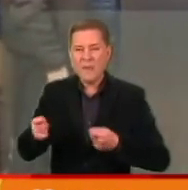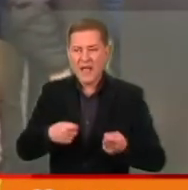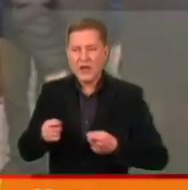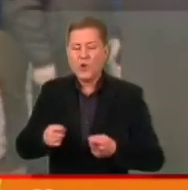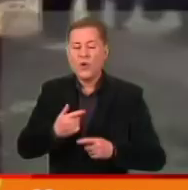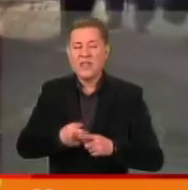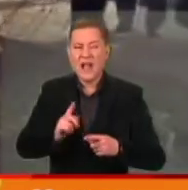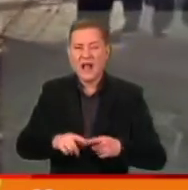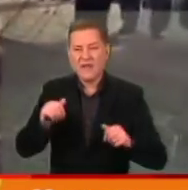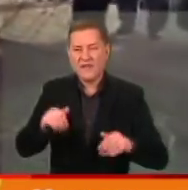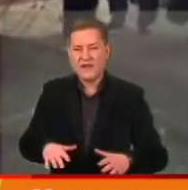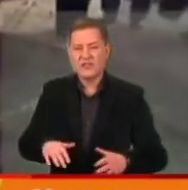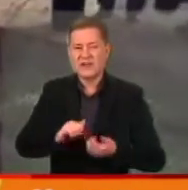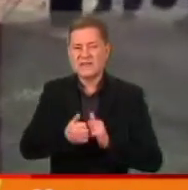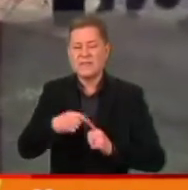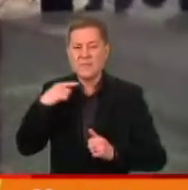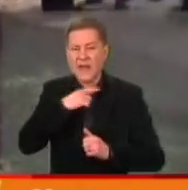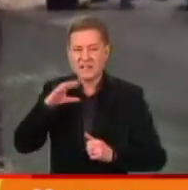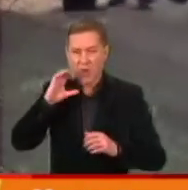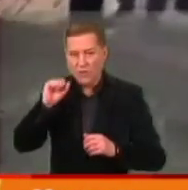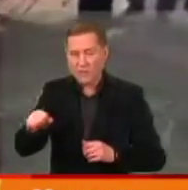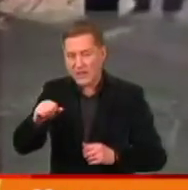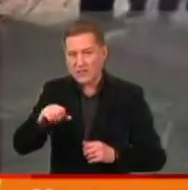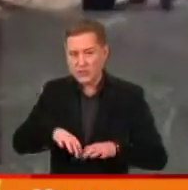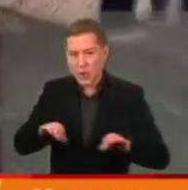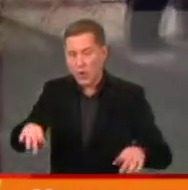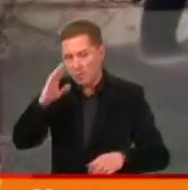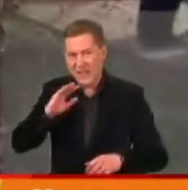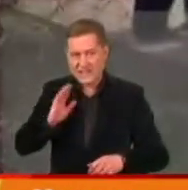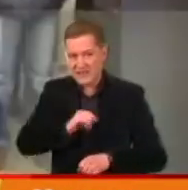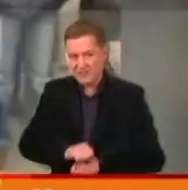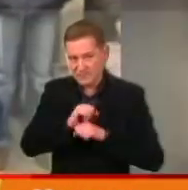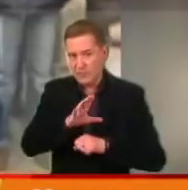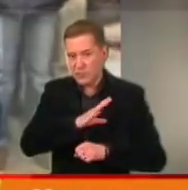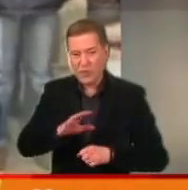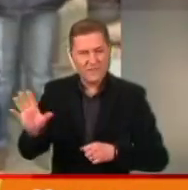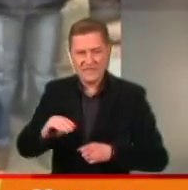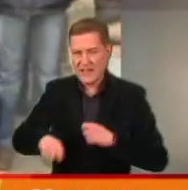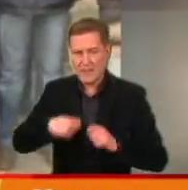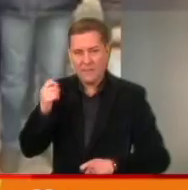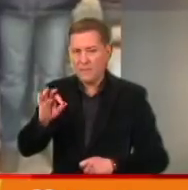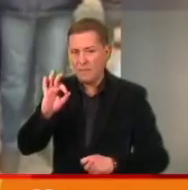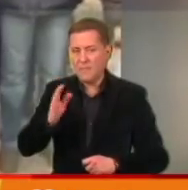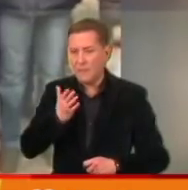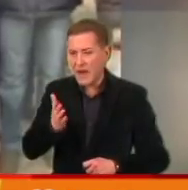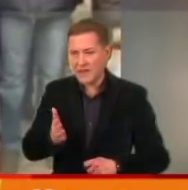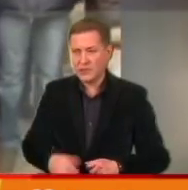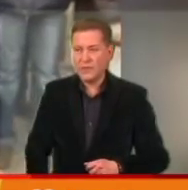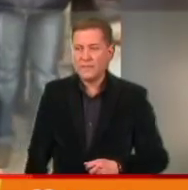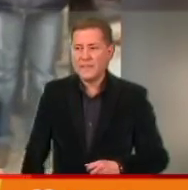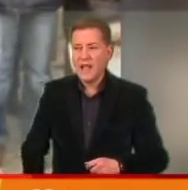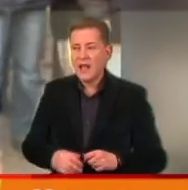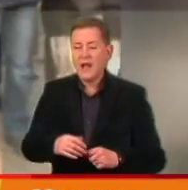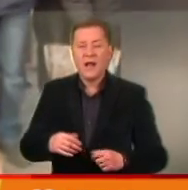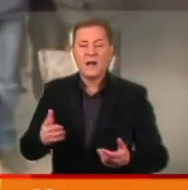м'ясо ковбасою, обурені батьки вже навіть виходили з пікетами. Та все марно. А раніше, о чому ви думали? Що не знали, що вам